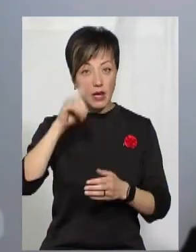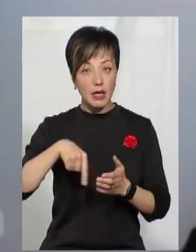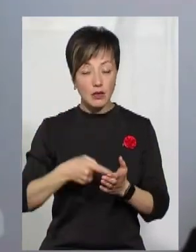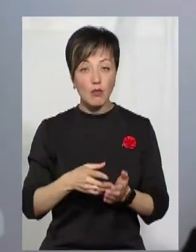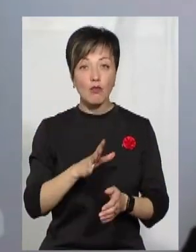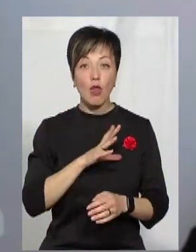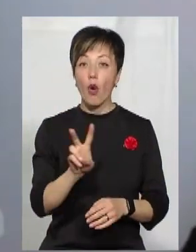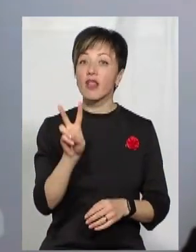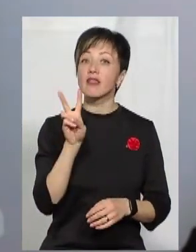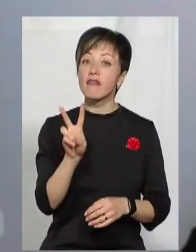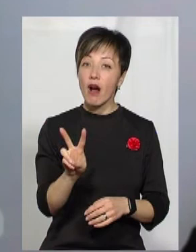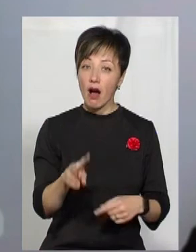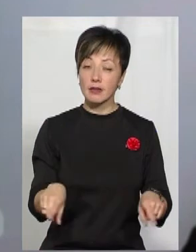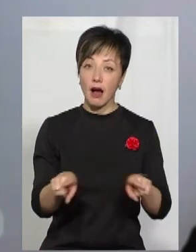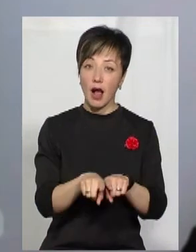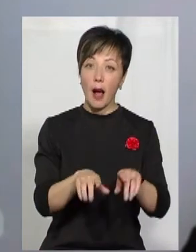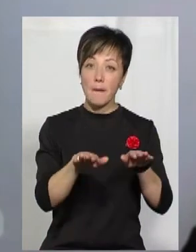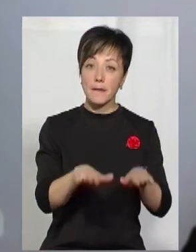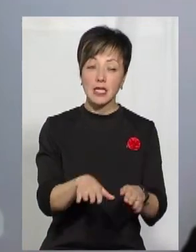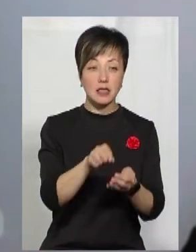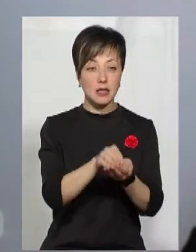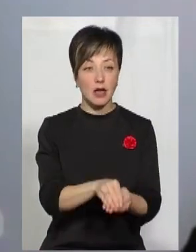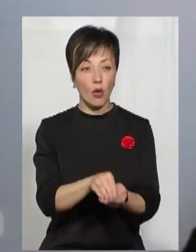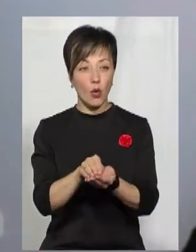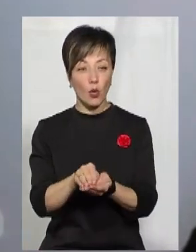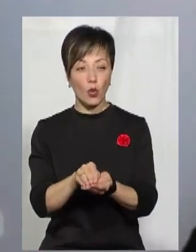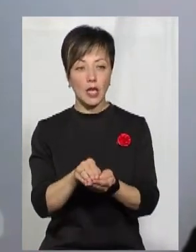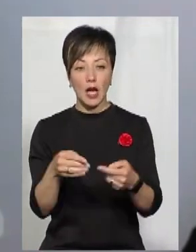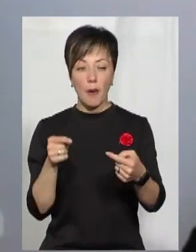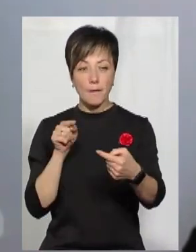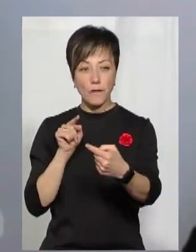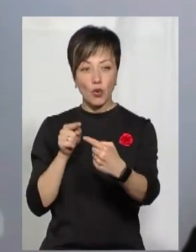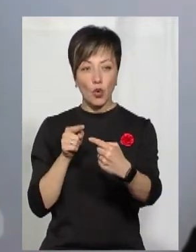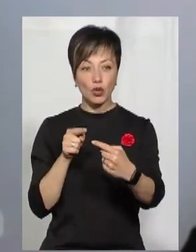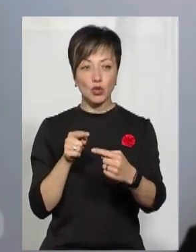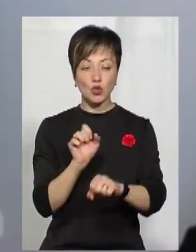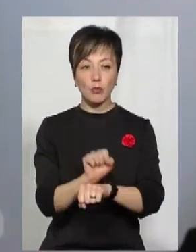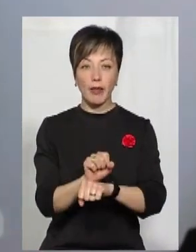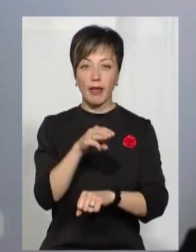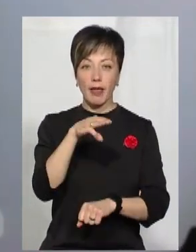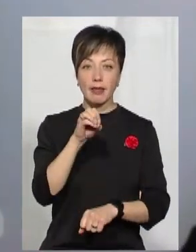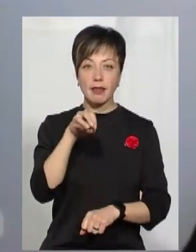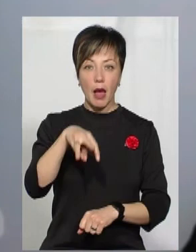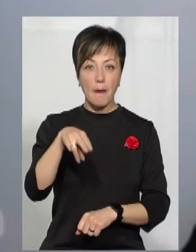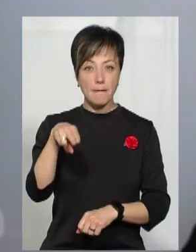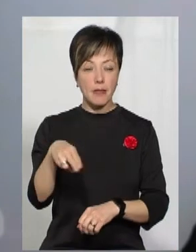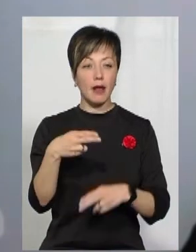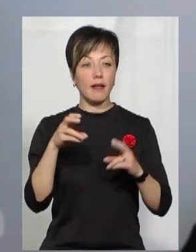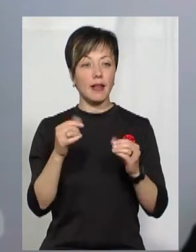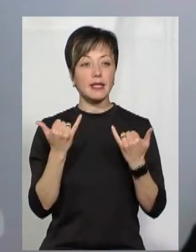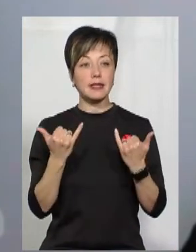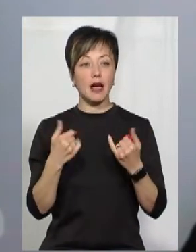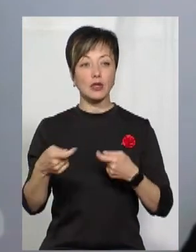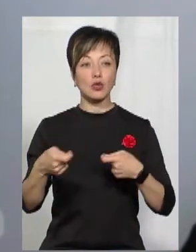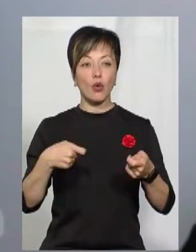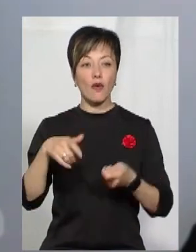Хмельницькому було два таких місця похоронення. Це навпроти зупинки Темп, через дорогу, де торговий, так